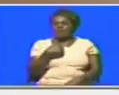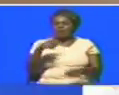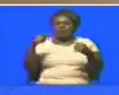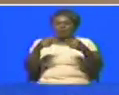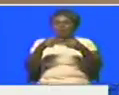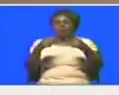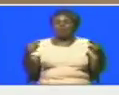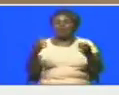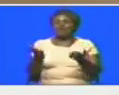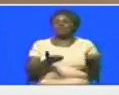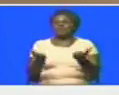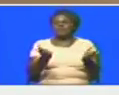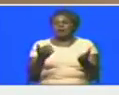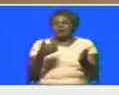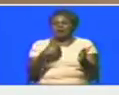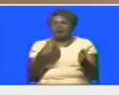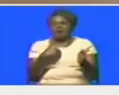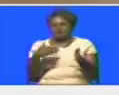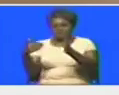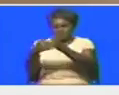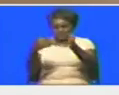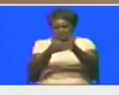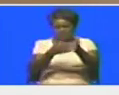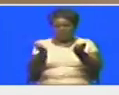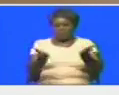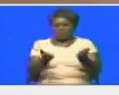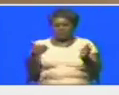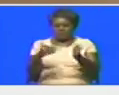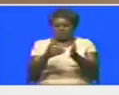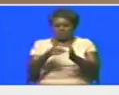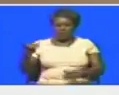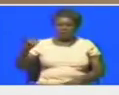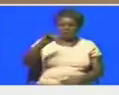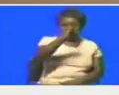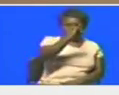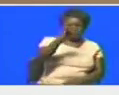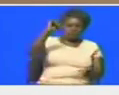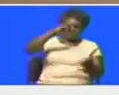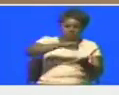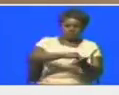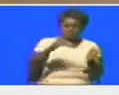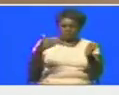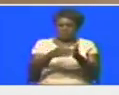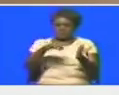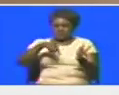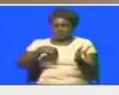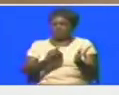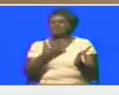zinapinga biashara, wanaweka ile tunaita bans, trade bans, export and import bans, na sisi